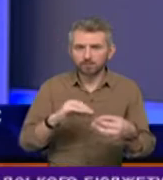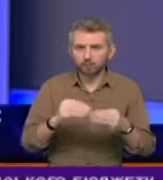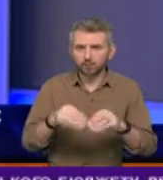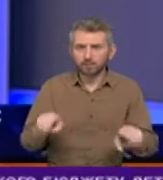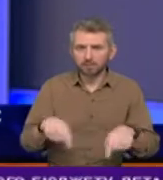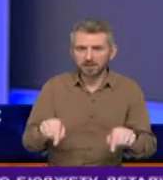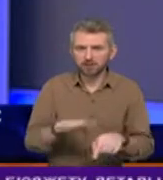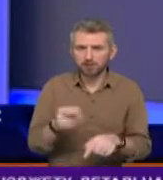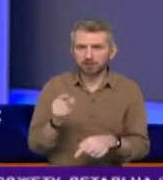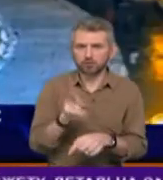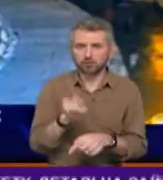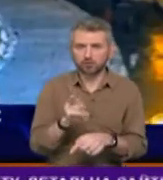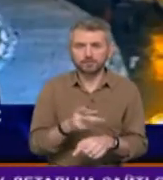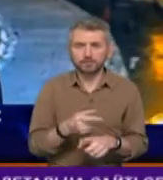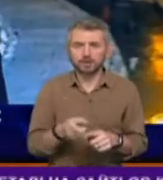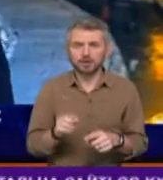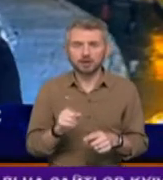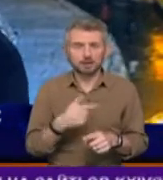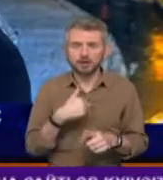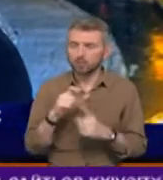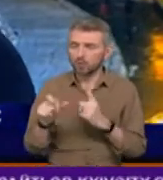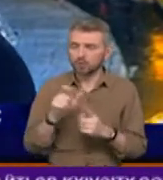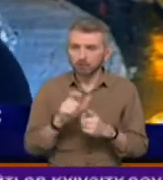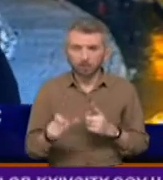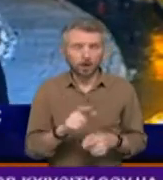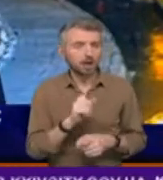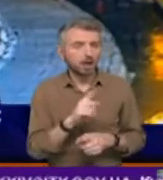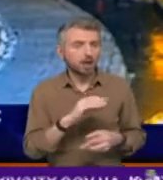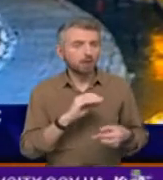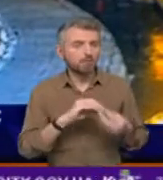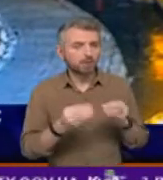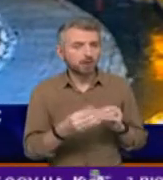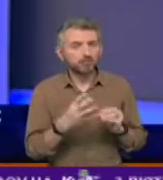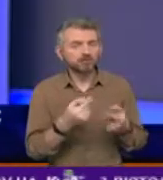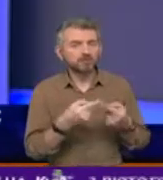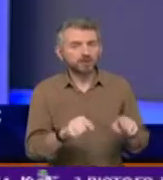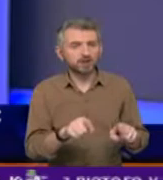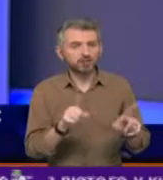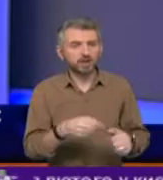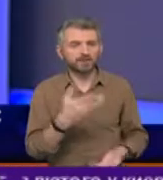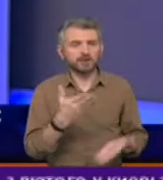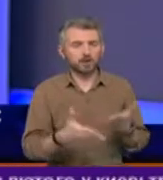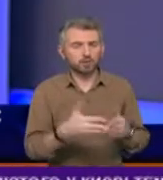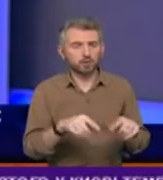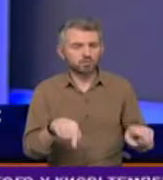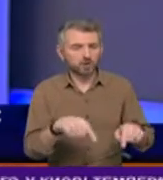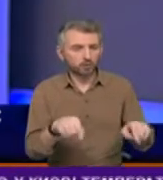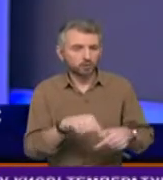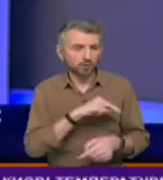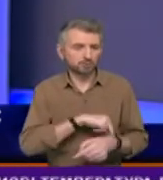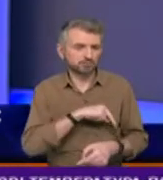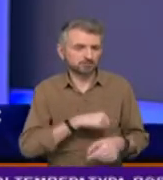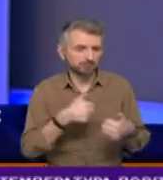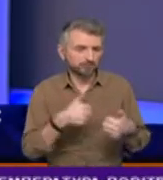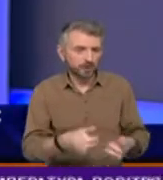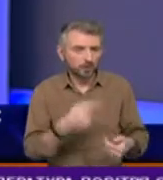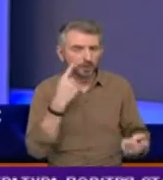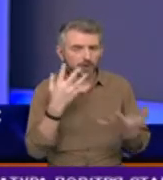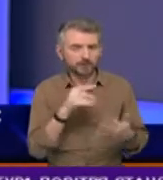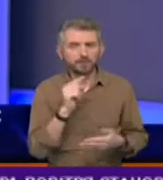центру оцінювання якості освіту з приводу математики. Себто десь я відчував, що це політичне все ж таке рішення, тому що, ну, дійсно на сьогоднішній день